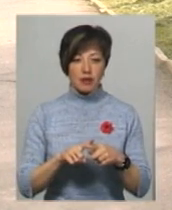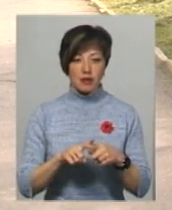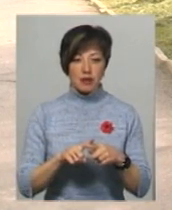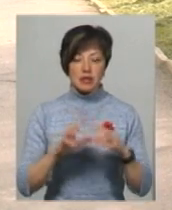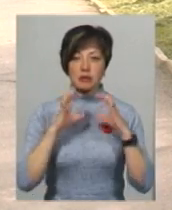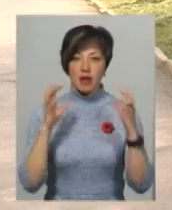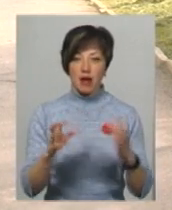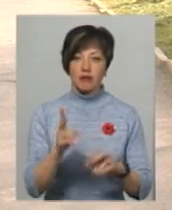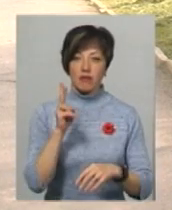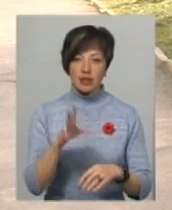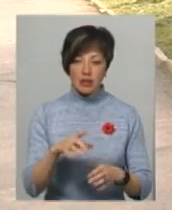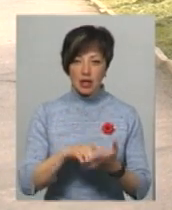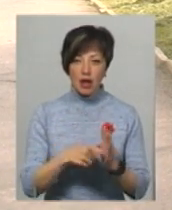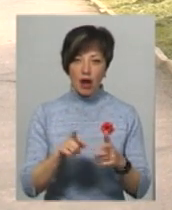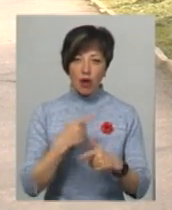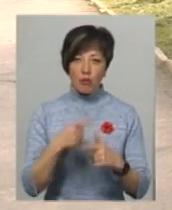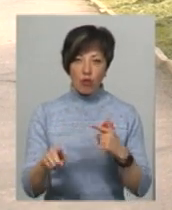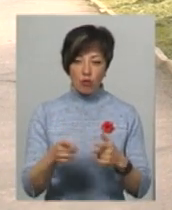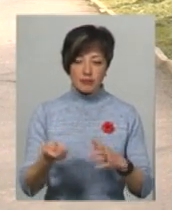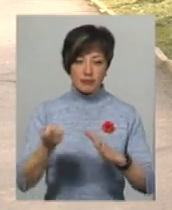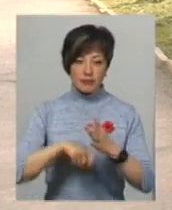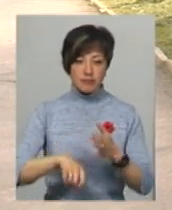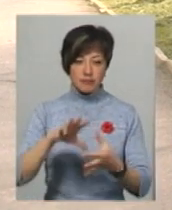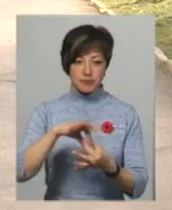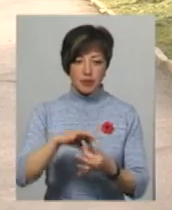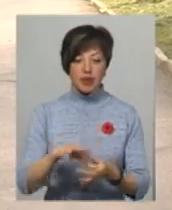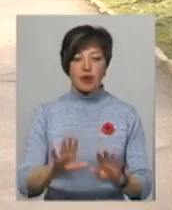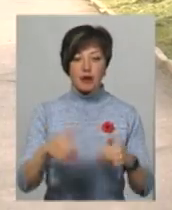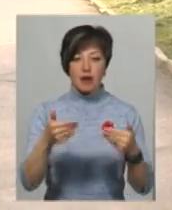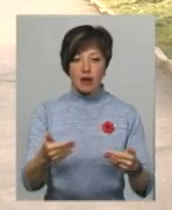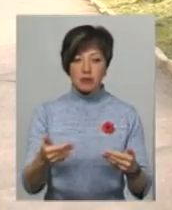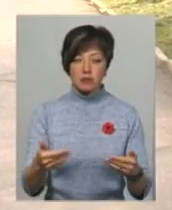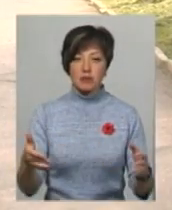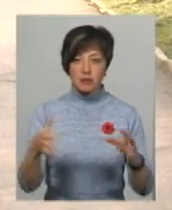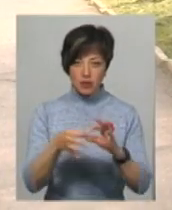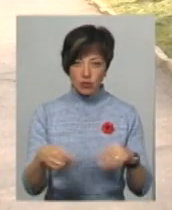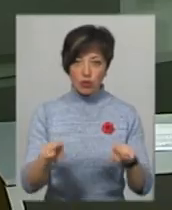в квартирі або під надійним замком. Радимо пристягувати його.